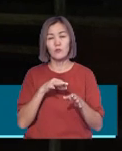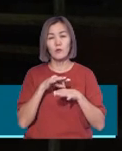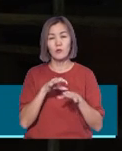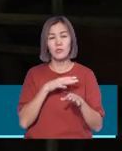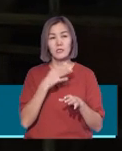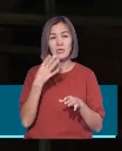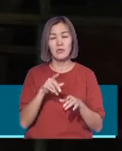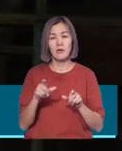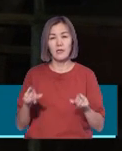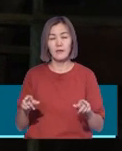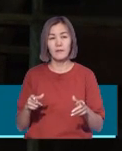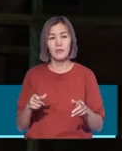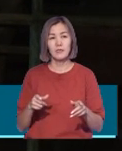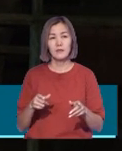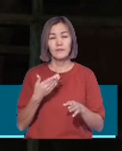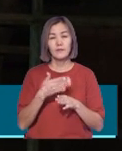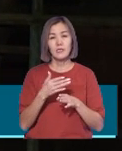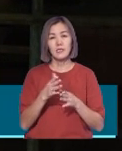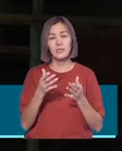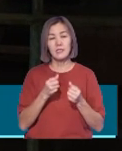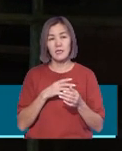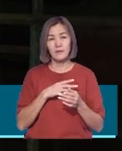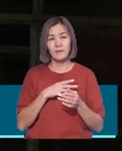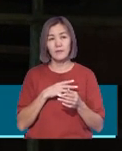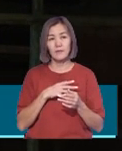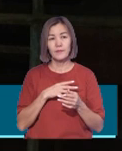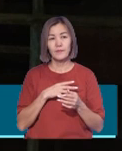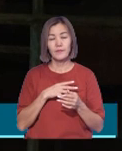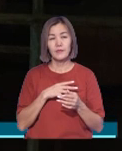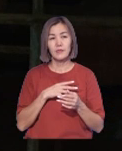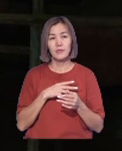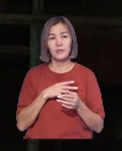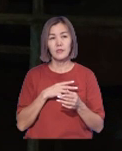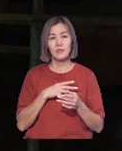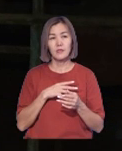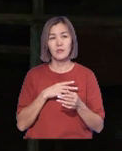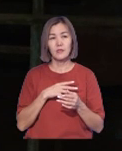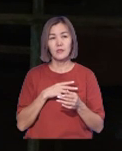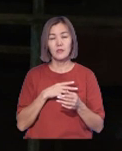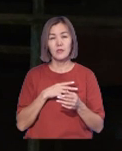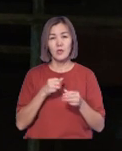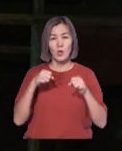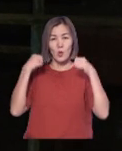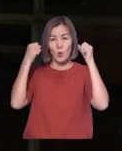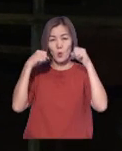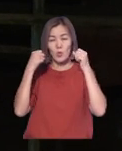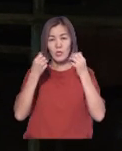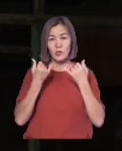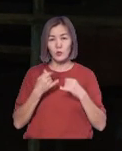оның 40 адам несиесін алып, жаңа айтқандай қойлары төлдеп,